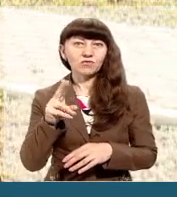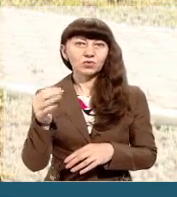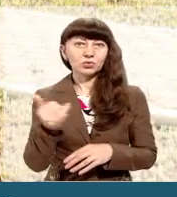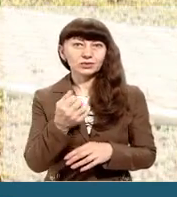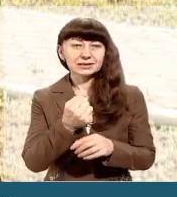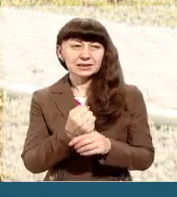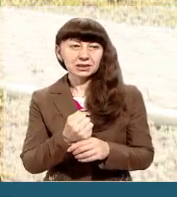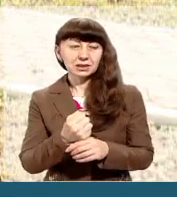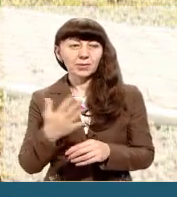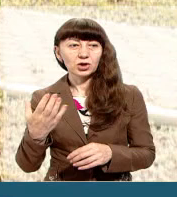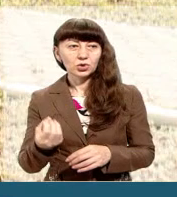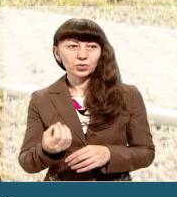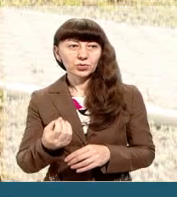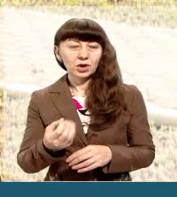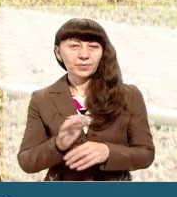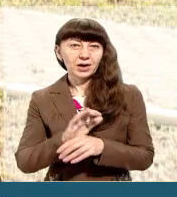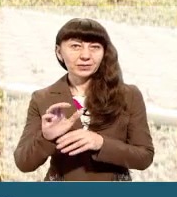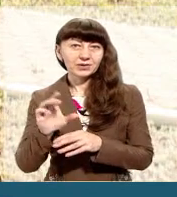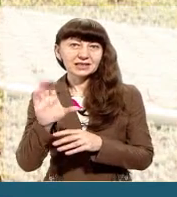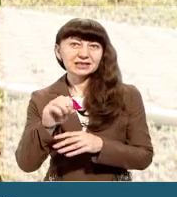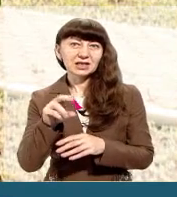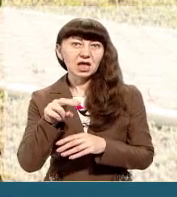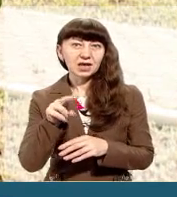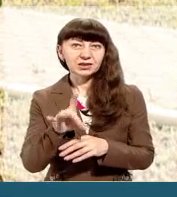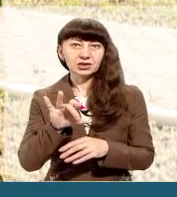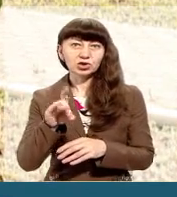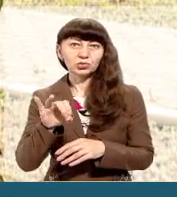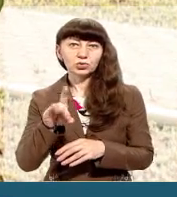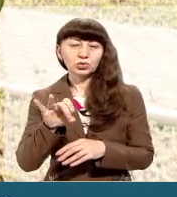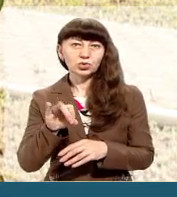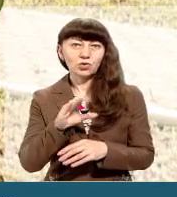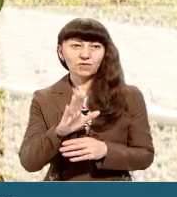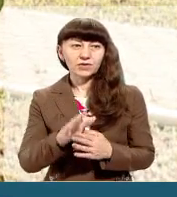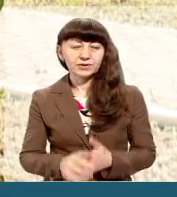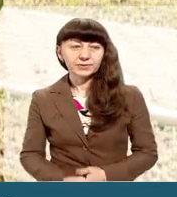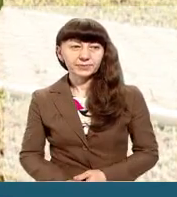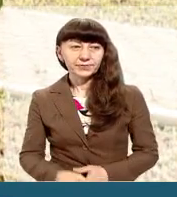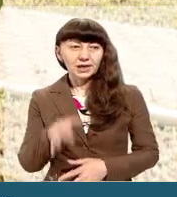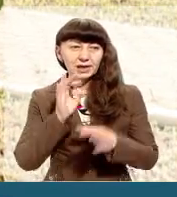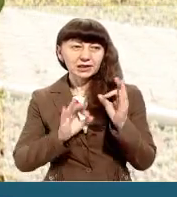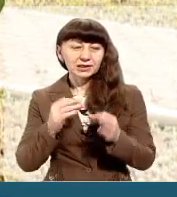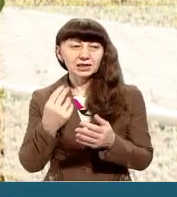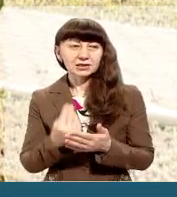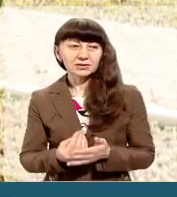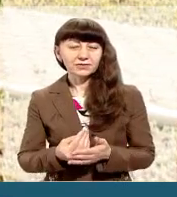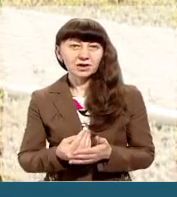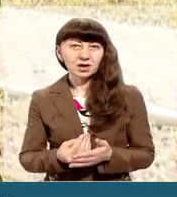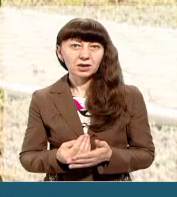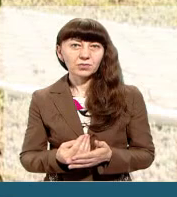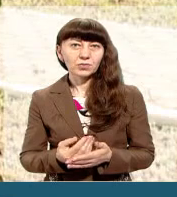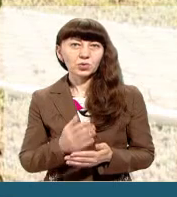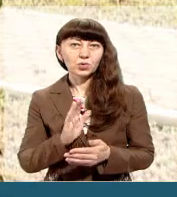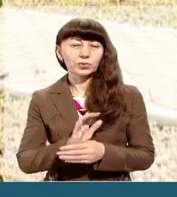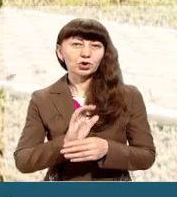товар, маркированный товар поступает на склады дистрибьюторов, а со складов дистрибьютора лекарственные средства маркированные